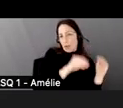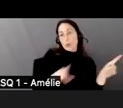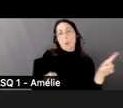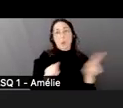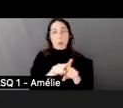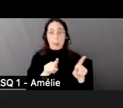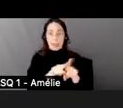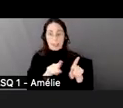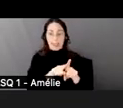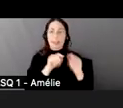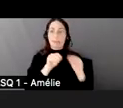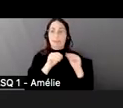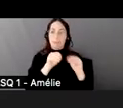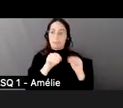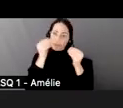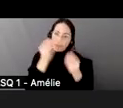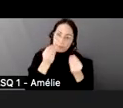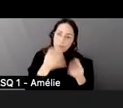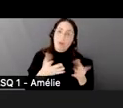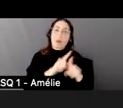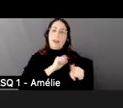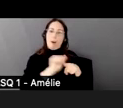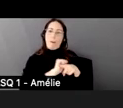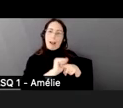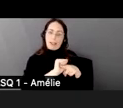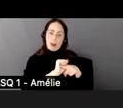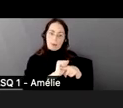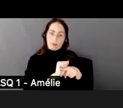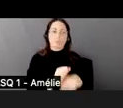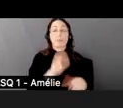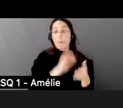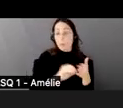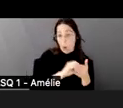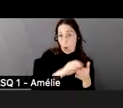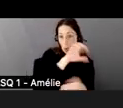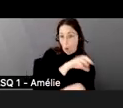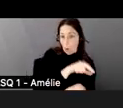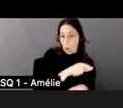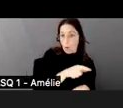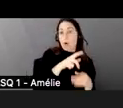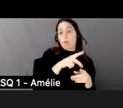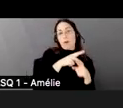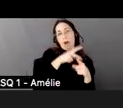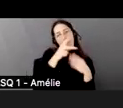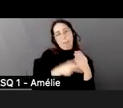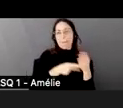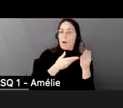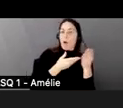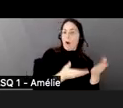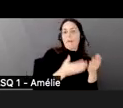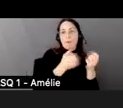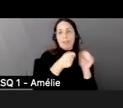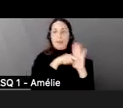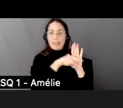avons aussi l'éducation et la formation. Le bureau offre des programmes accrédités et